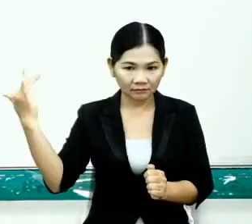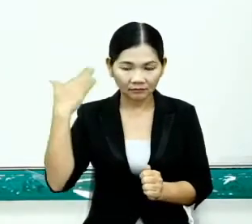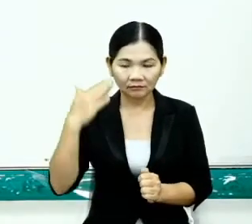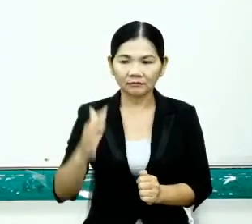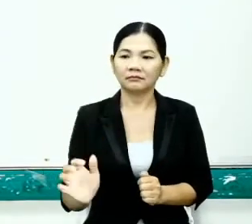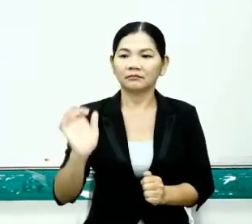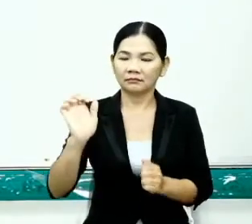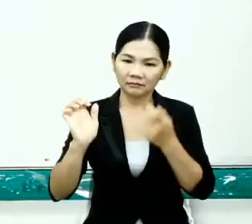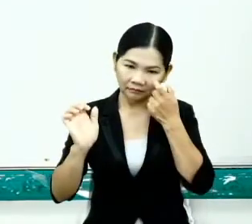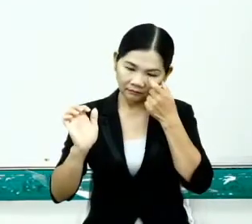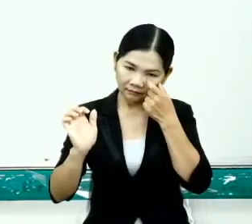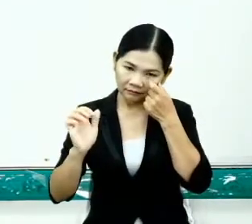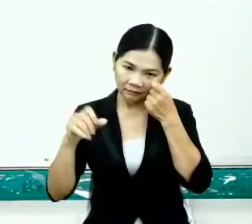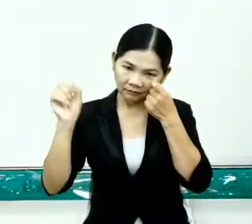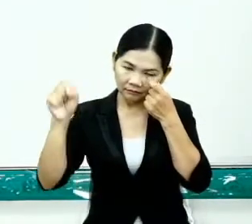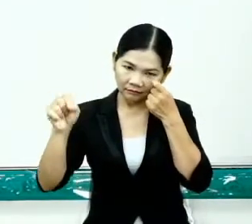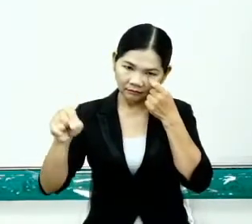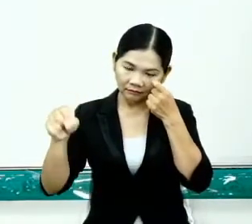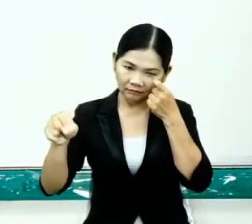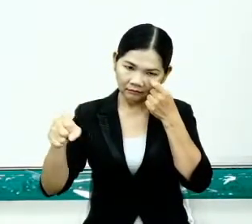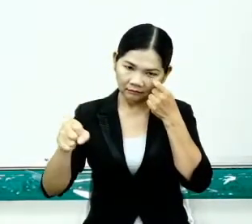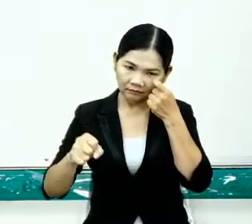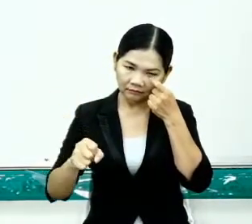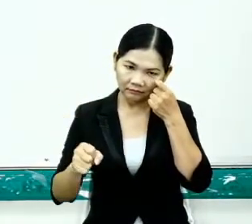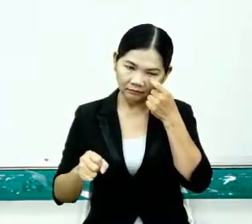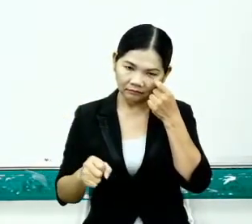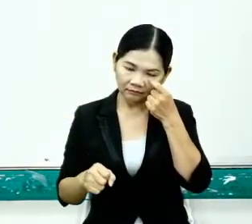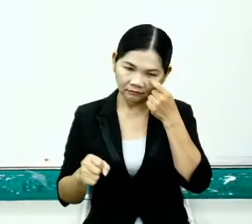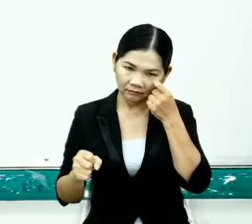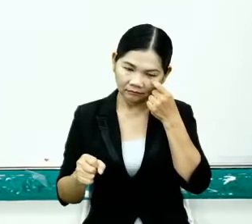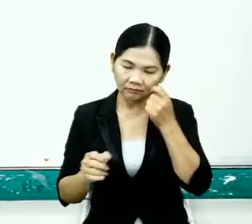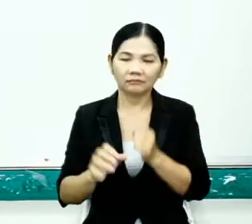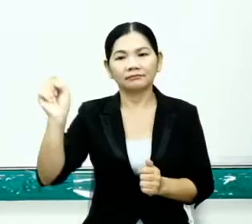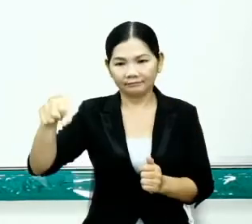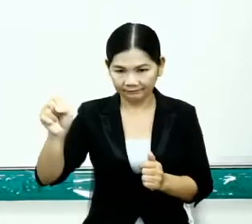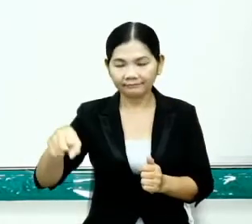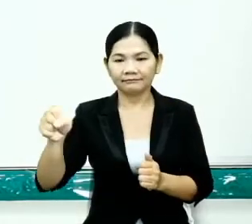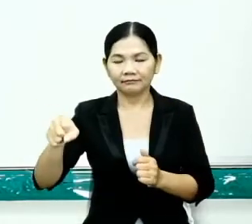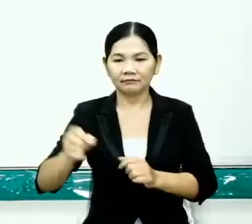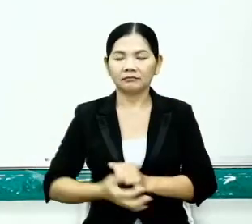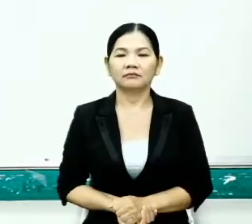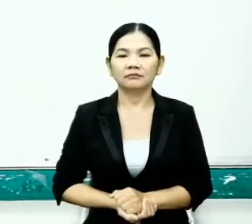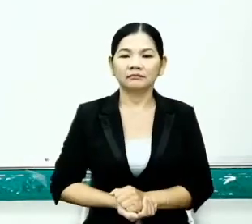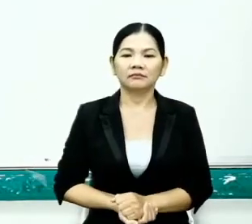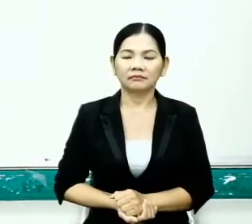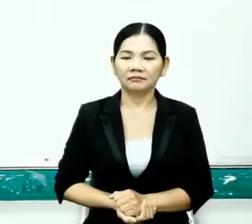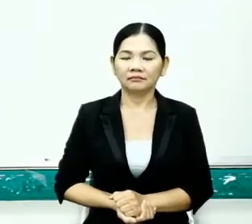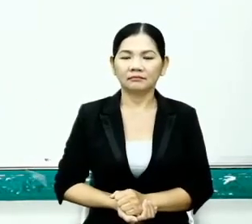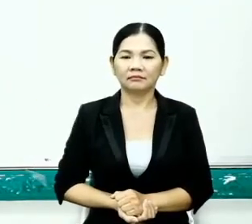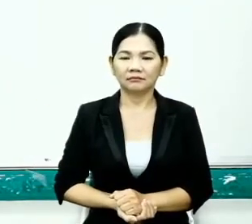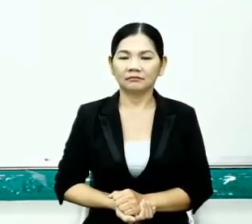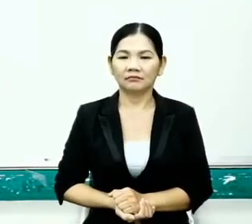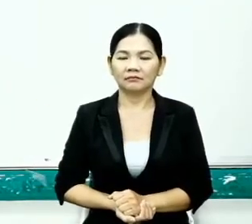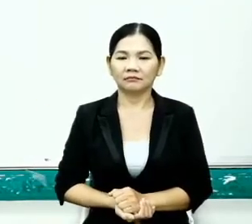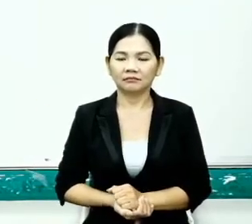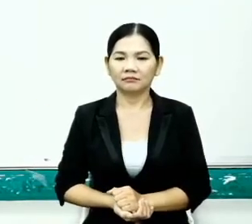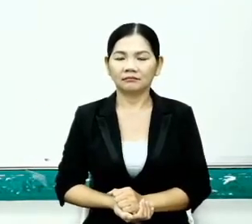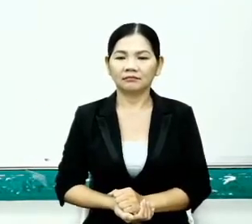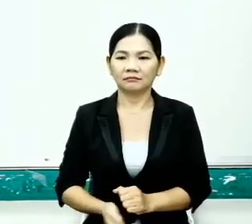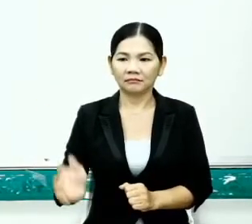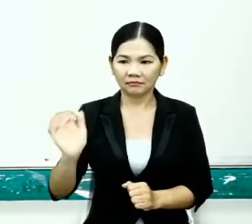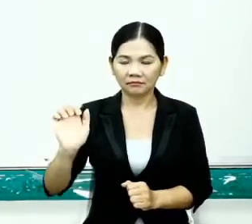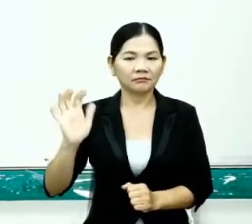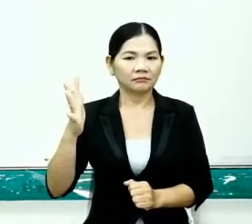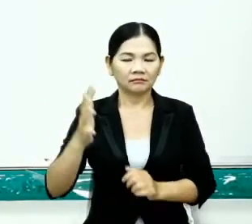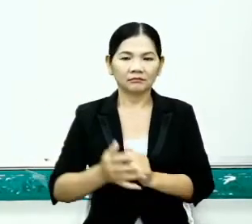ចគឺយើងលើកដៃហើយងក់ចុះក្រោមដូចយើងងក់ក្បាលយល់ព្រមពេលដែលអ្នកគ្រូបន្លឺសូដើម